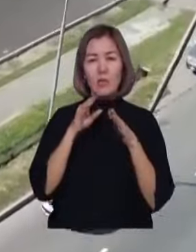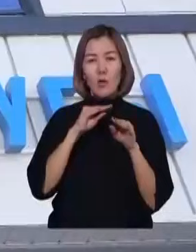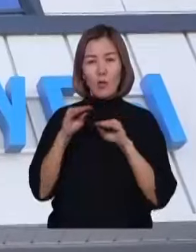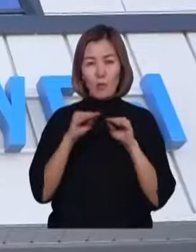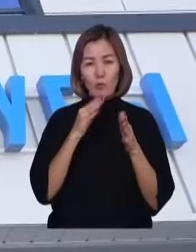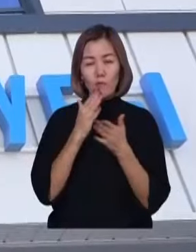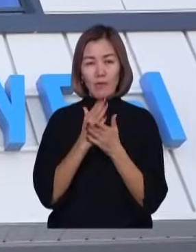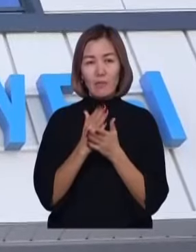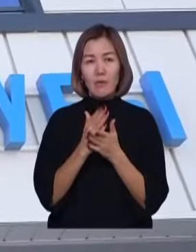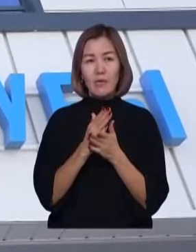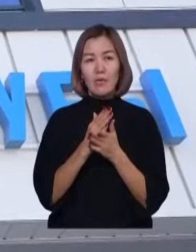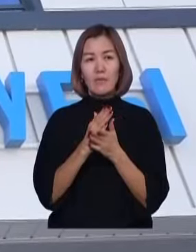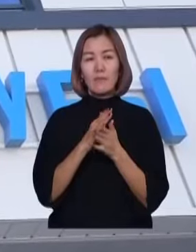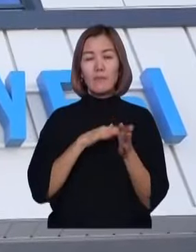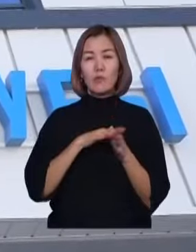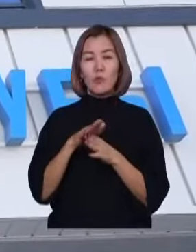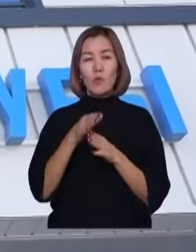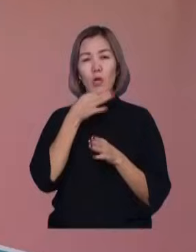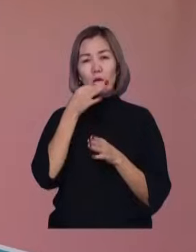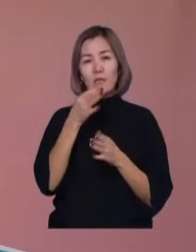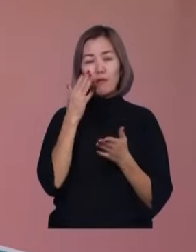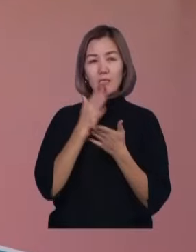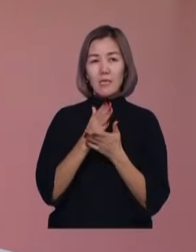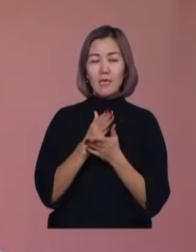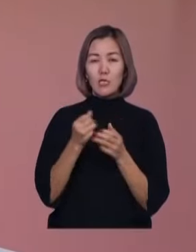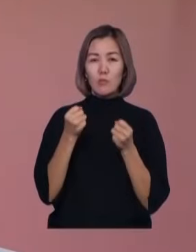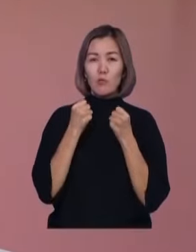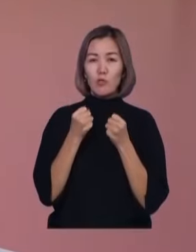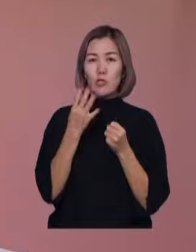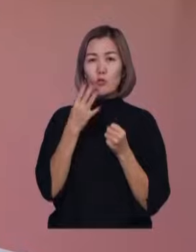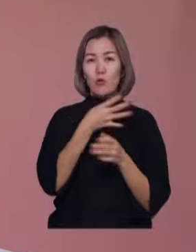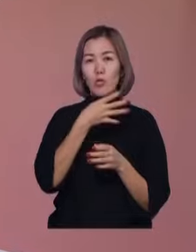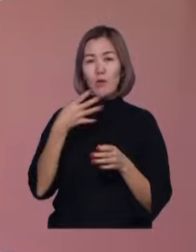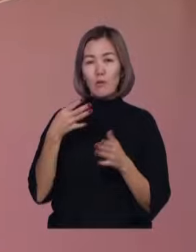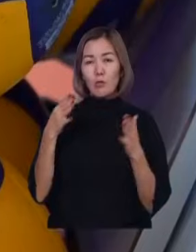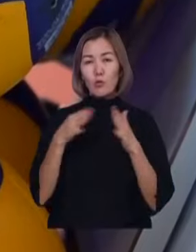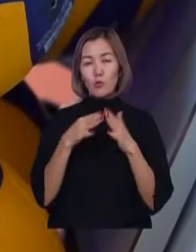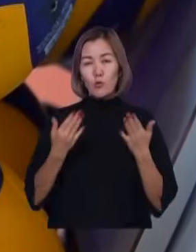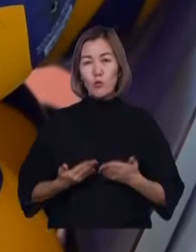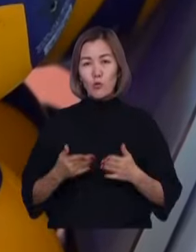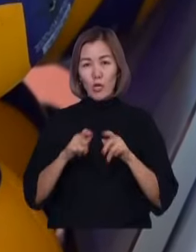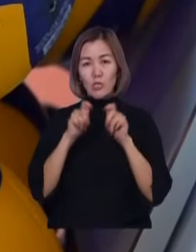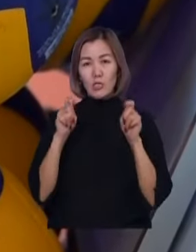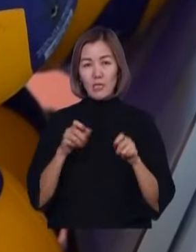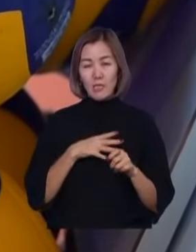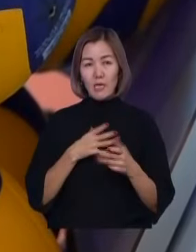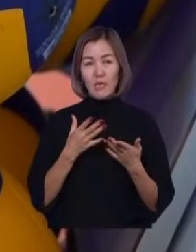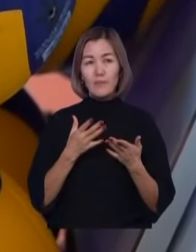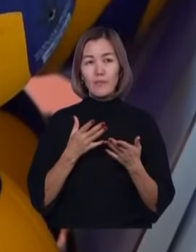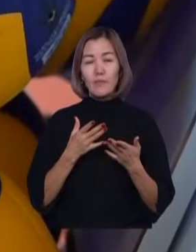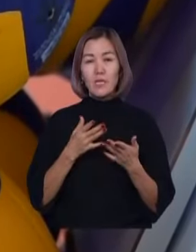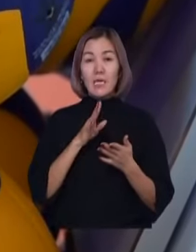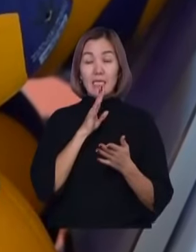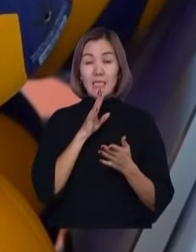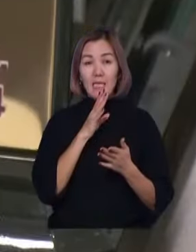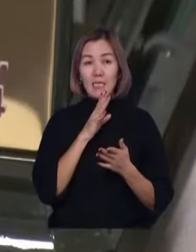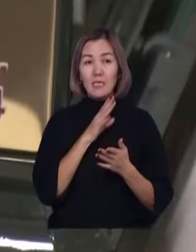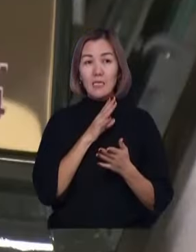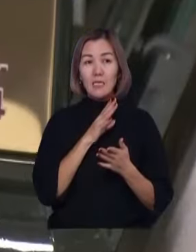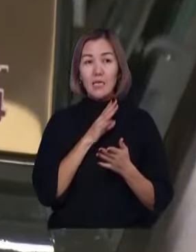халықаралық стандарттарға толық жауап береді. Сонымен қатар спортшылар үшін 4 қабатты тұрғын үй де қолданысқа берілген. Бұл өз кезегінде бұрымдыларымыздың өздік